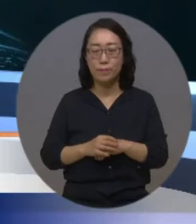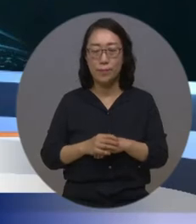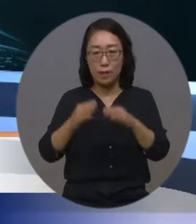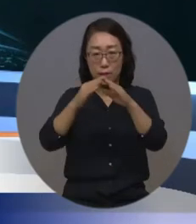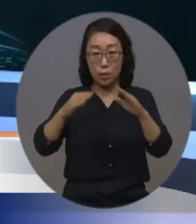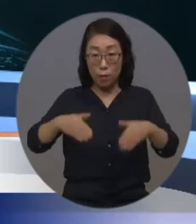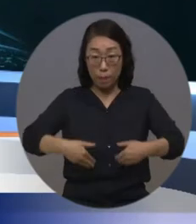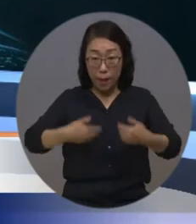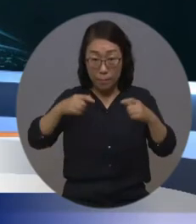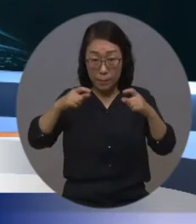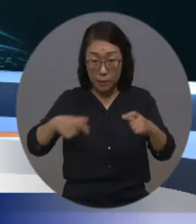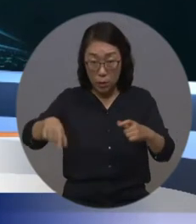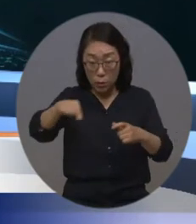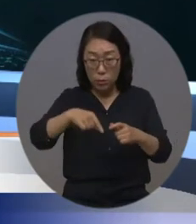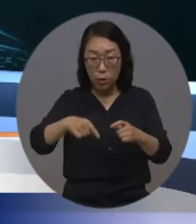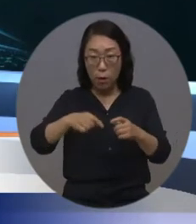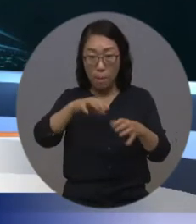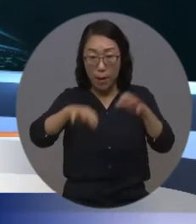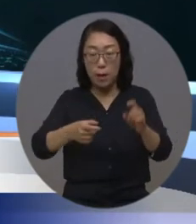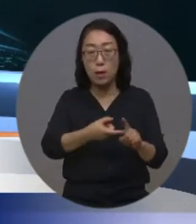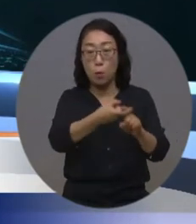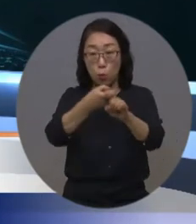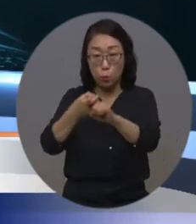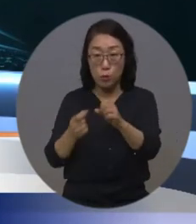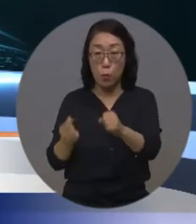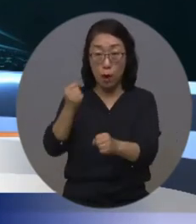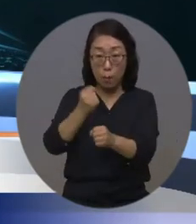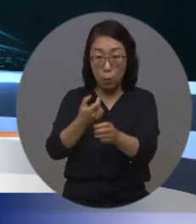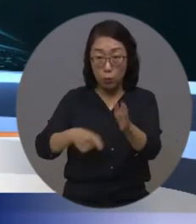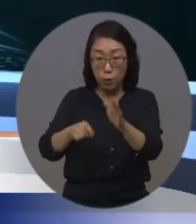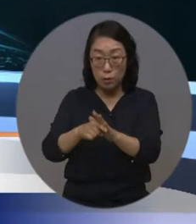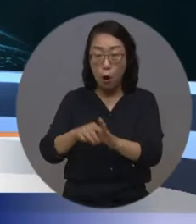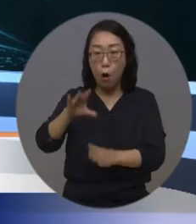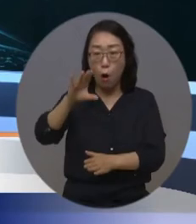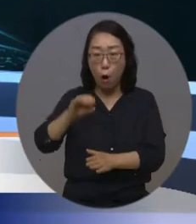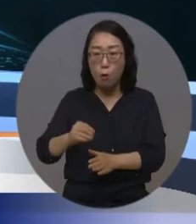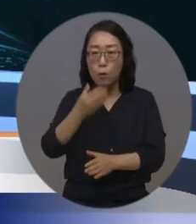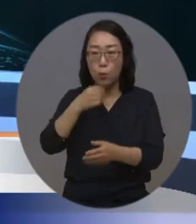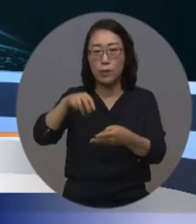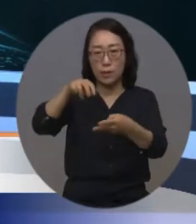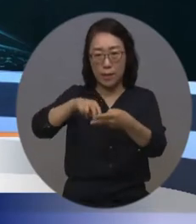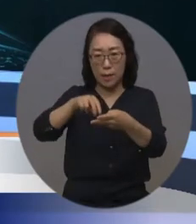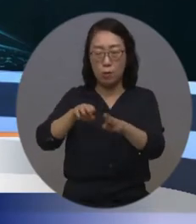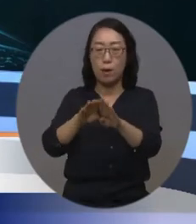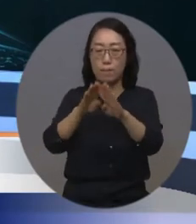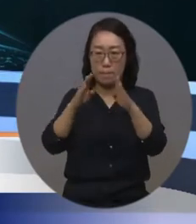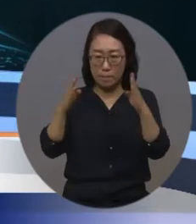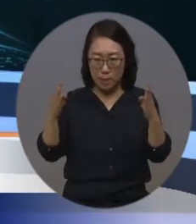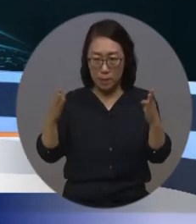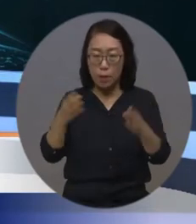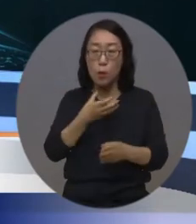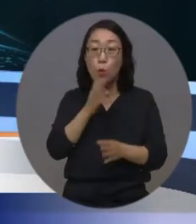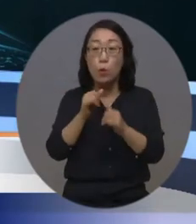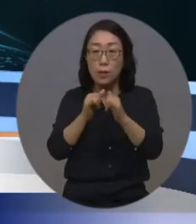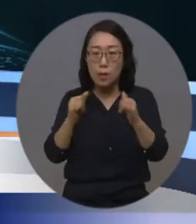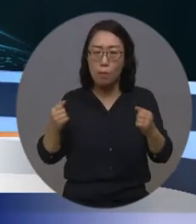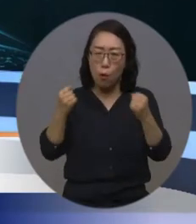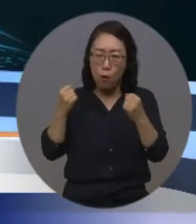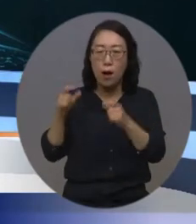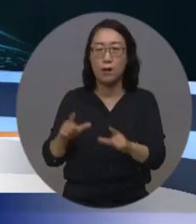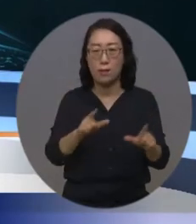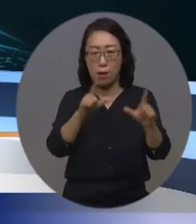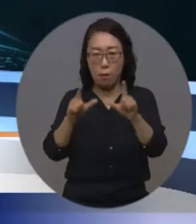전남 순천시의 마을 공동체 회복을 위한 어울림 복지센터가 문을 열었습니다. 노인들이 건강한 일상을 찾는 데